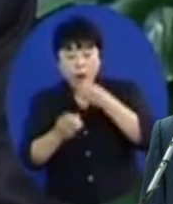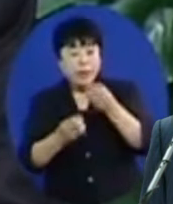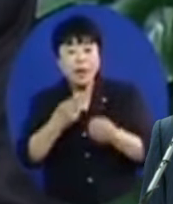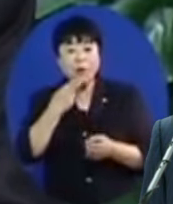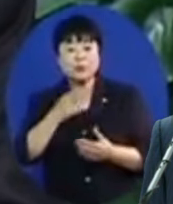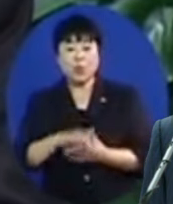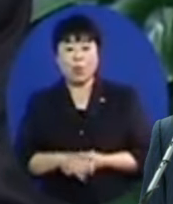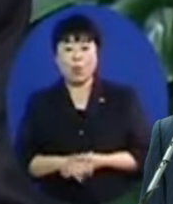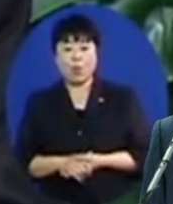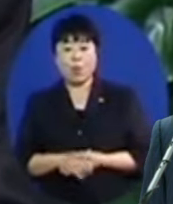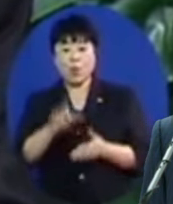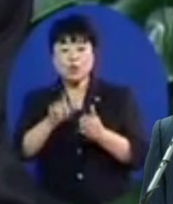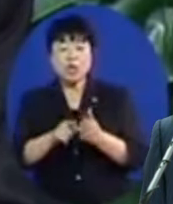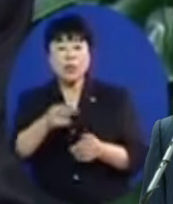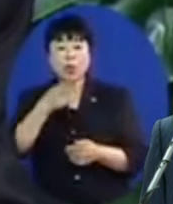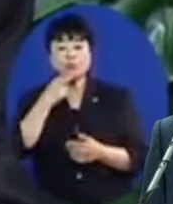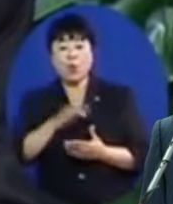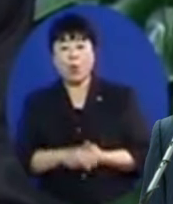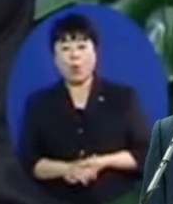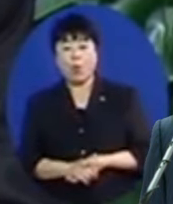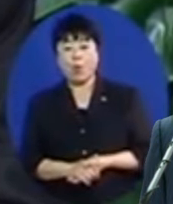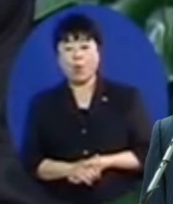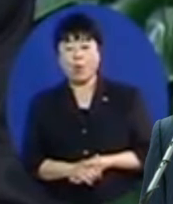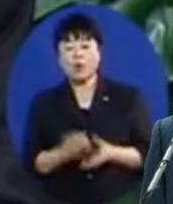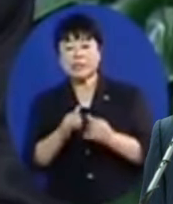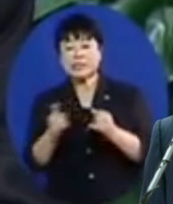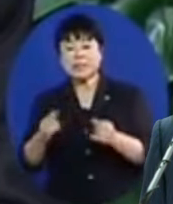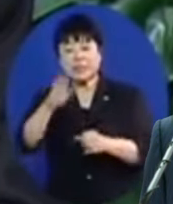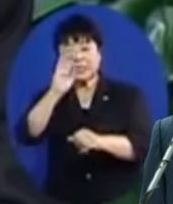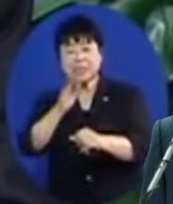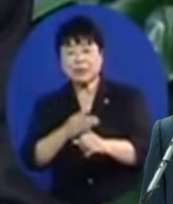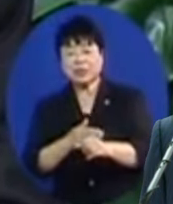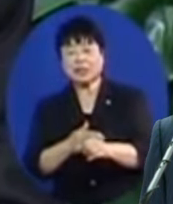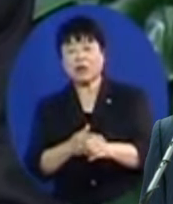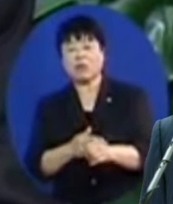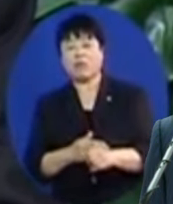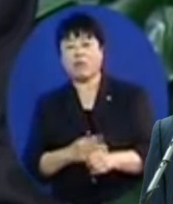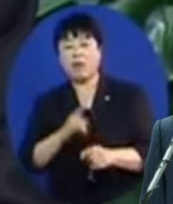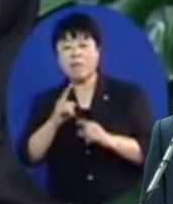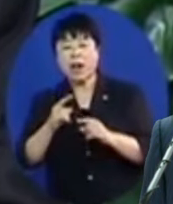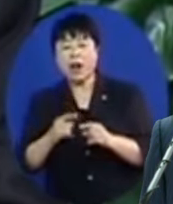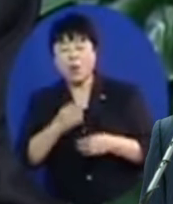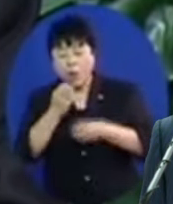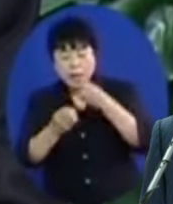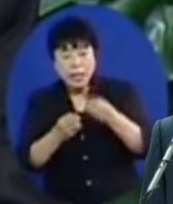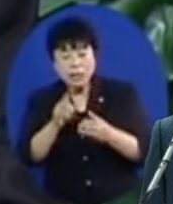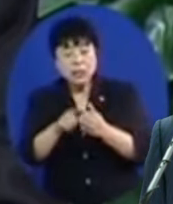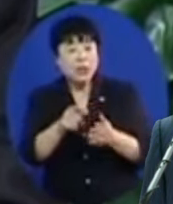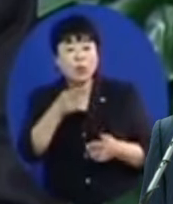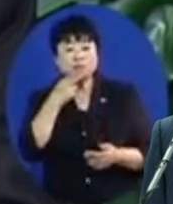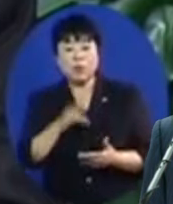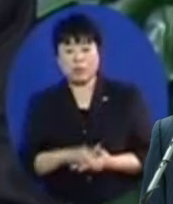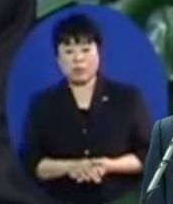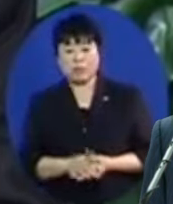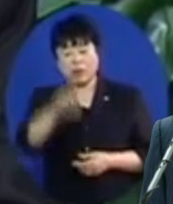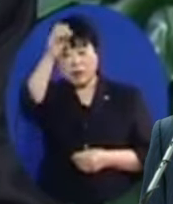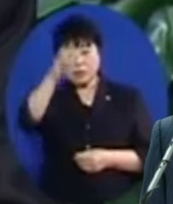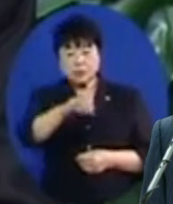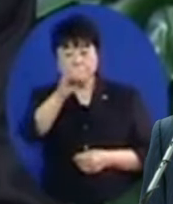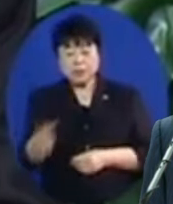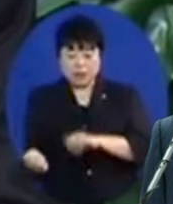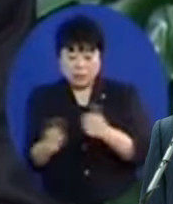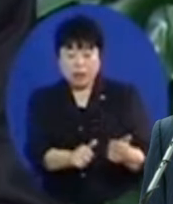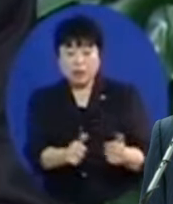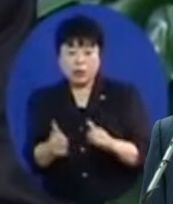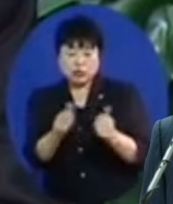하지도 못했습니다. 그럴 시간도 없고요. 사람들에게 잘못했다고 말할 시간도 없습니다. 지금 십자가에 달려 죽어가고